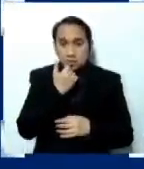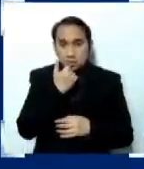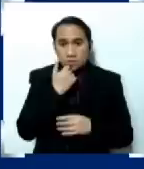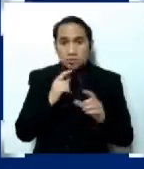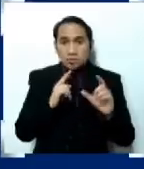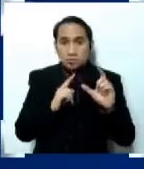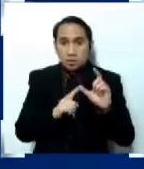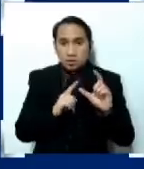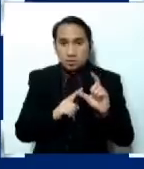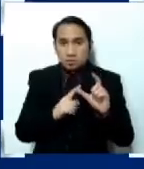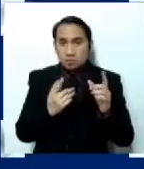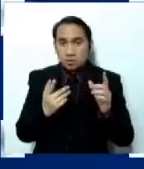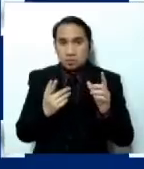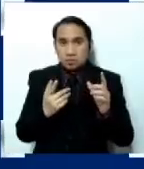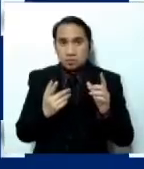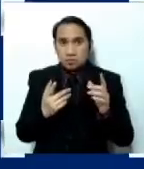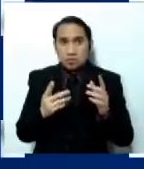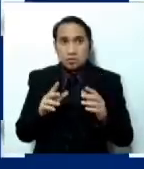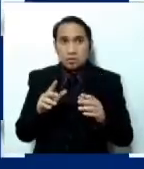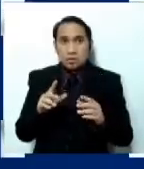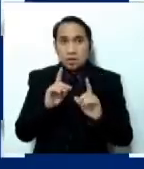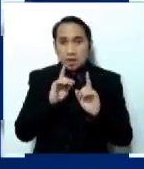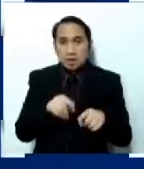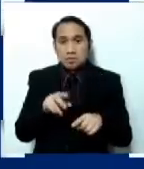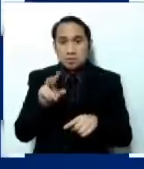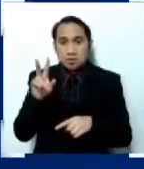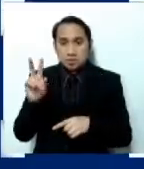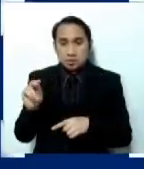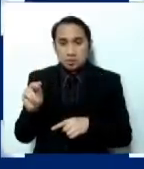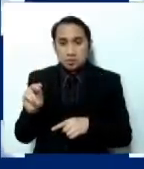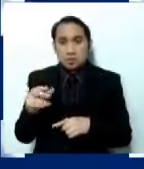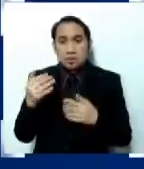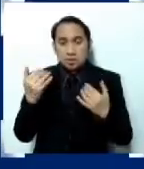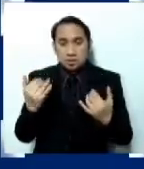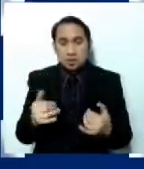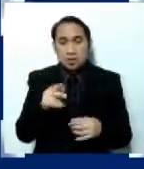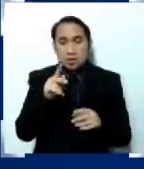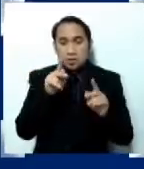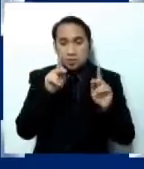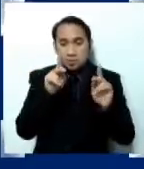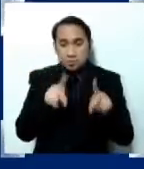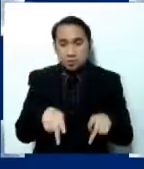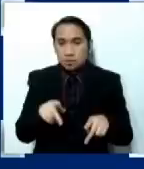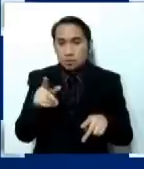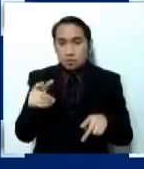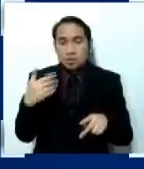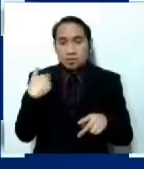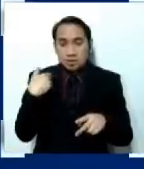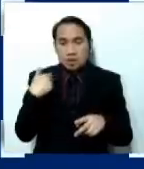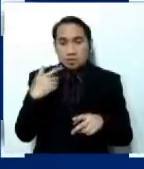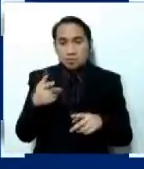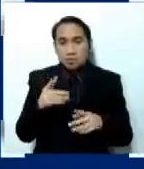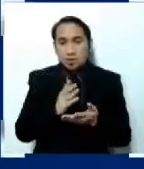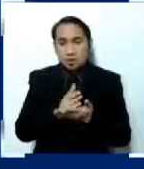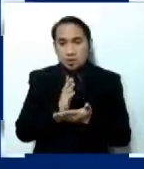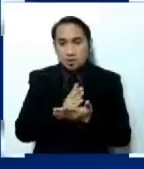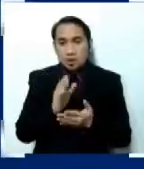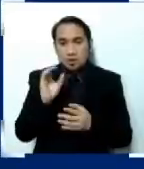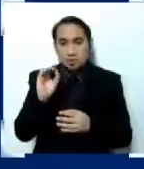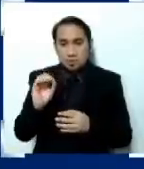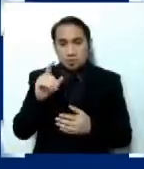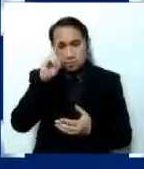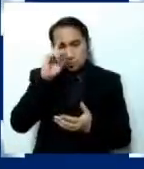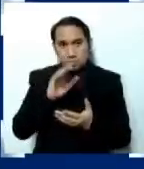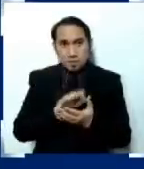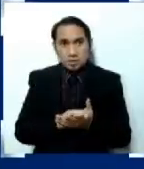And your answer should be no. Every person is entitled to their political view. And to be communist does not mean